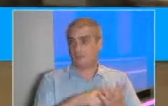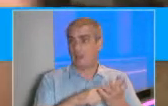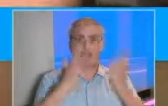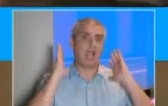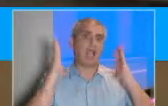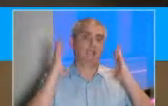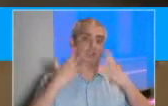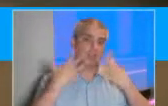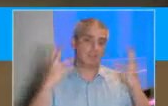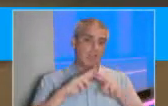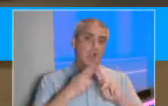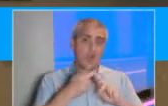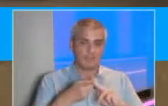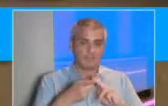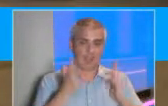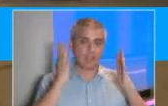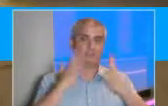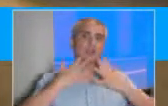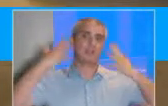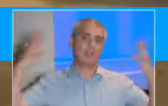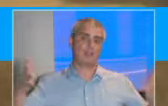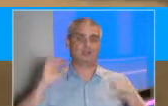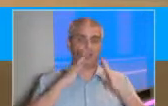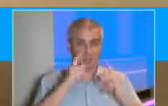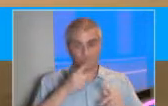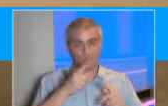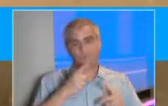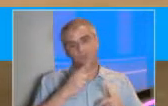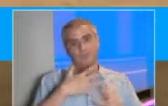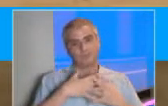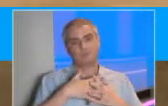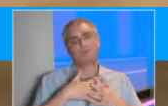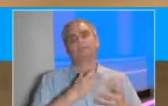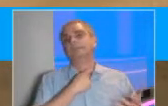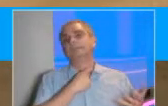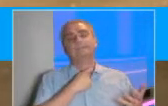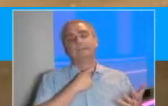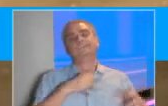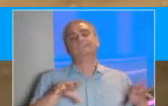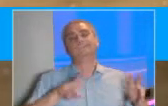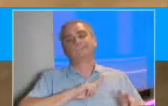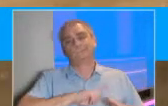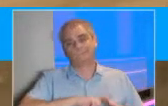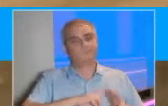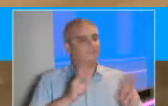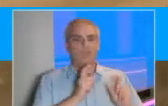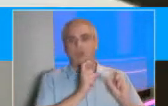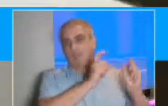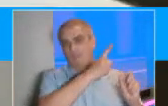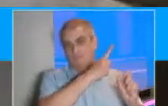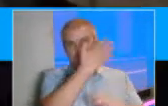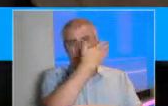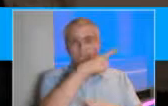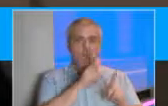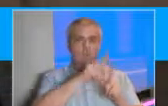האסון העולמי הזה, אסון הענק של ביירות, בעצם ארצות הברית לא תוכל למנוע